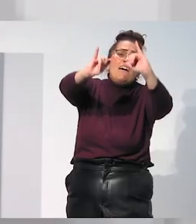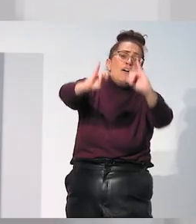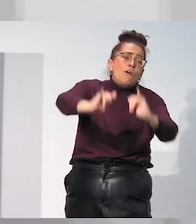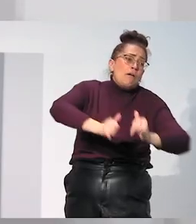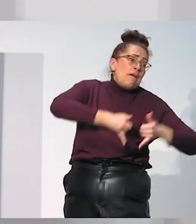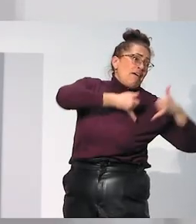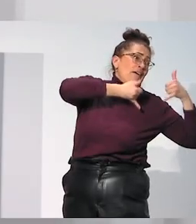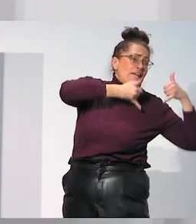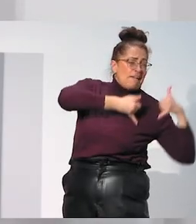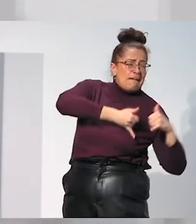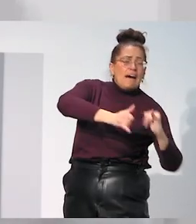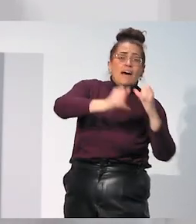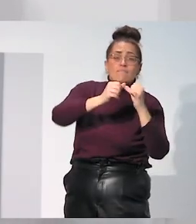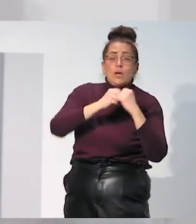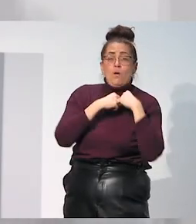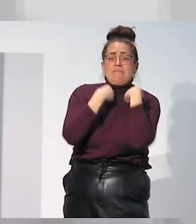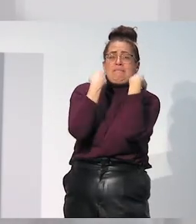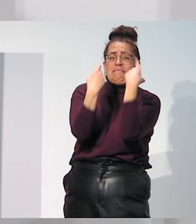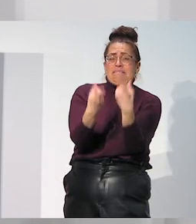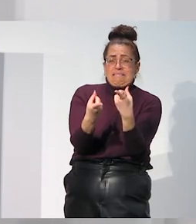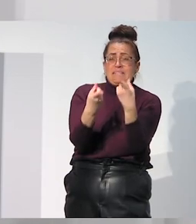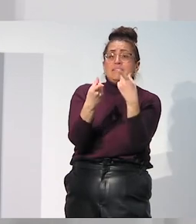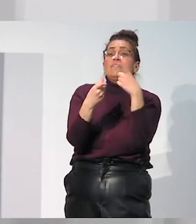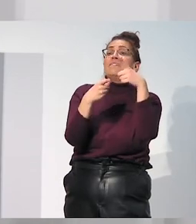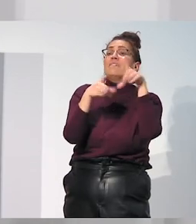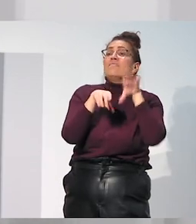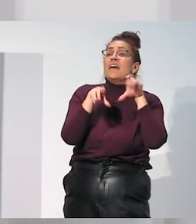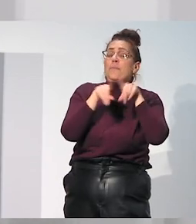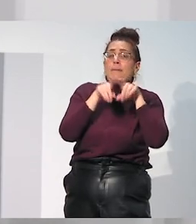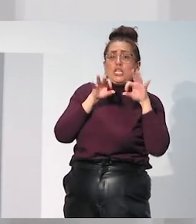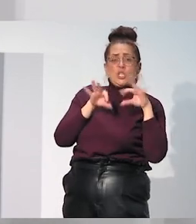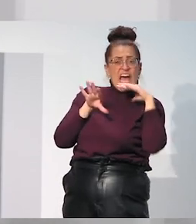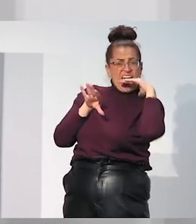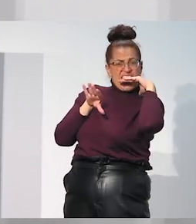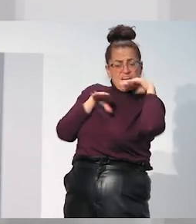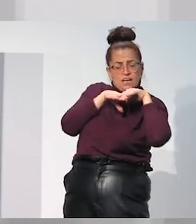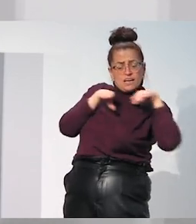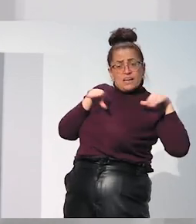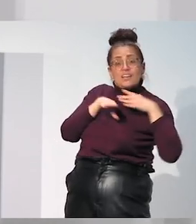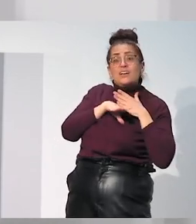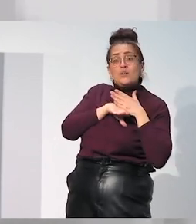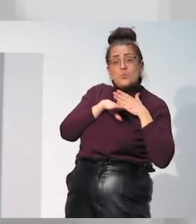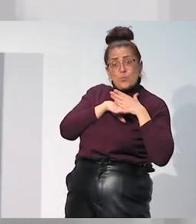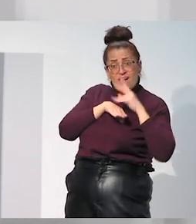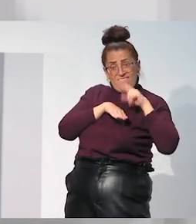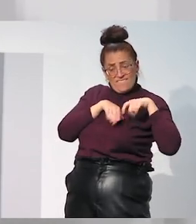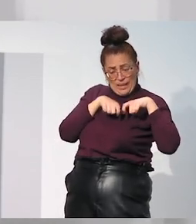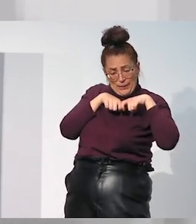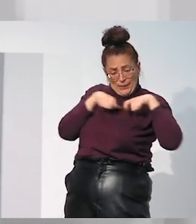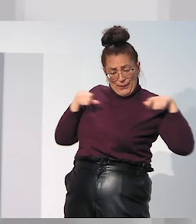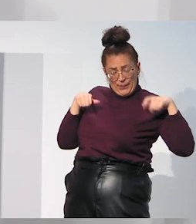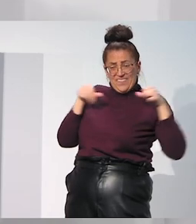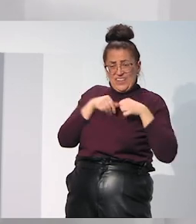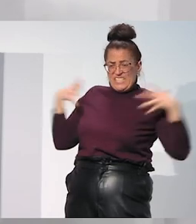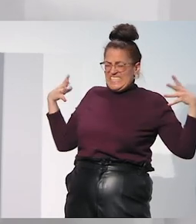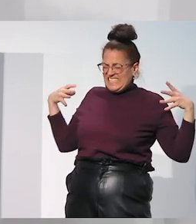jambes et le buste tendus, les fesses posées en équilibre sur la planchette étroite, leurs poings serrés